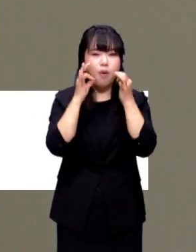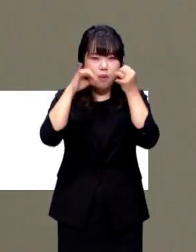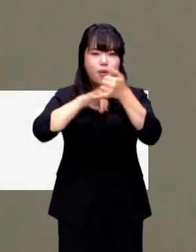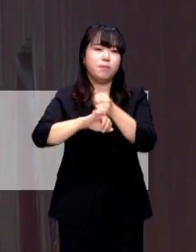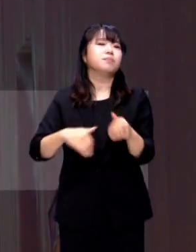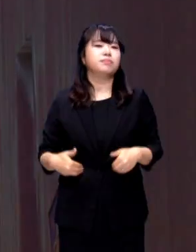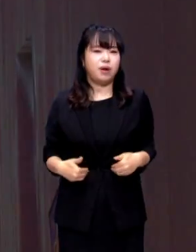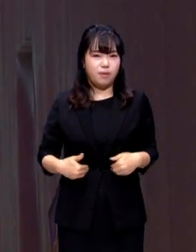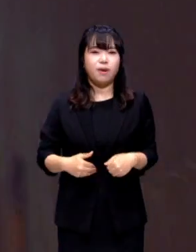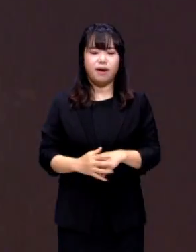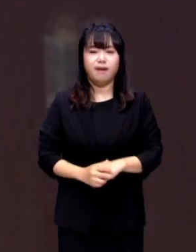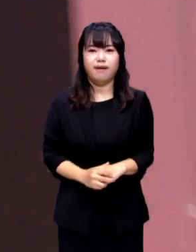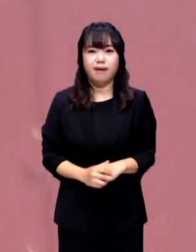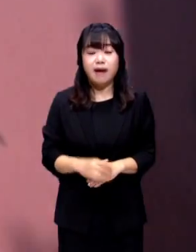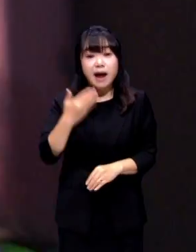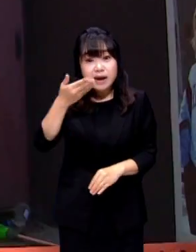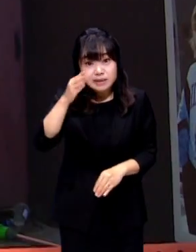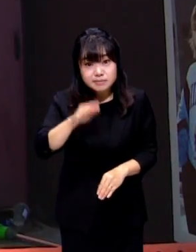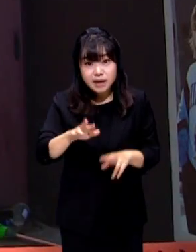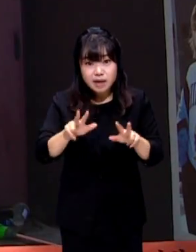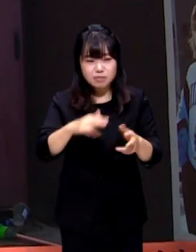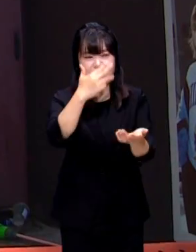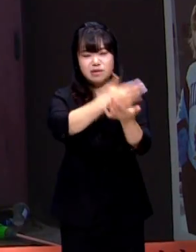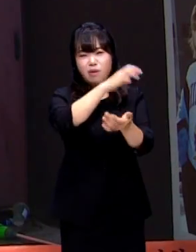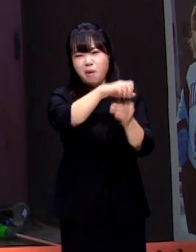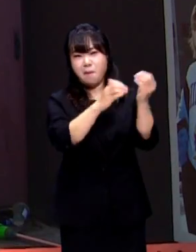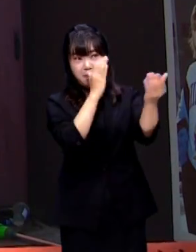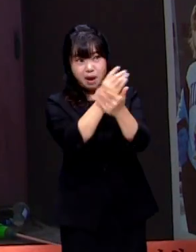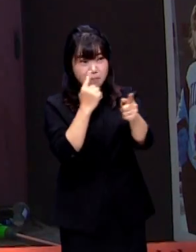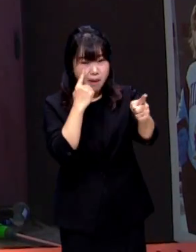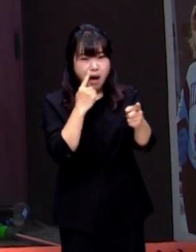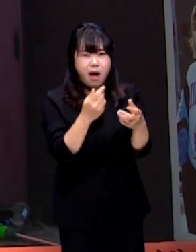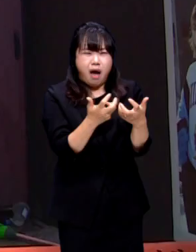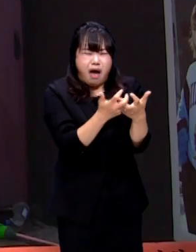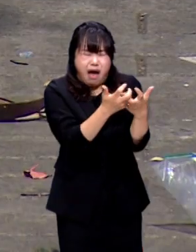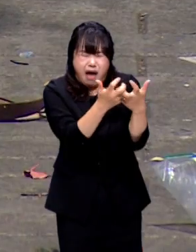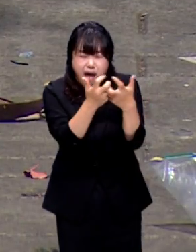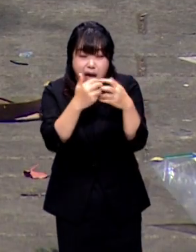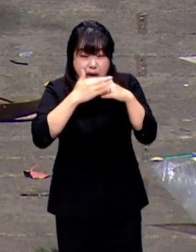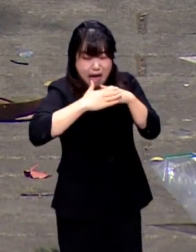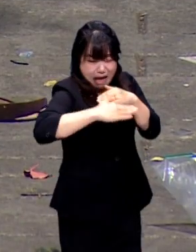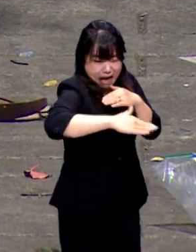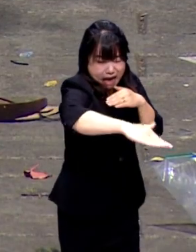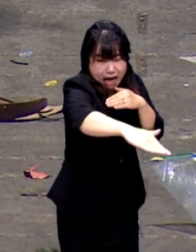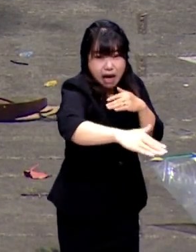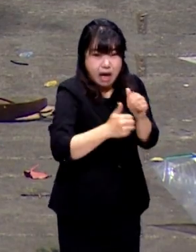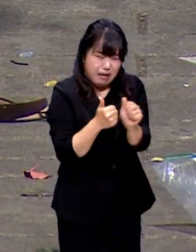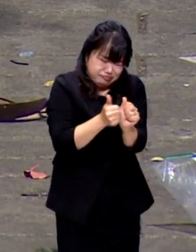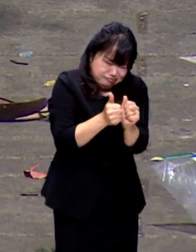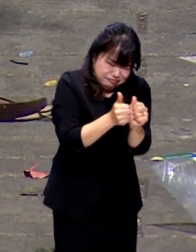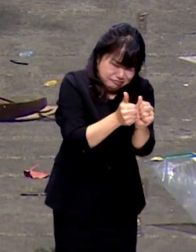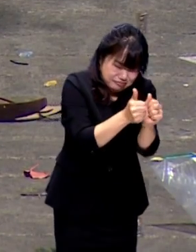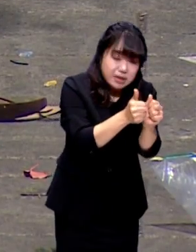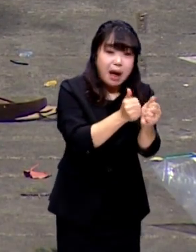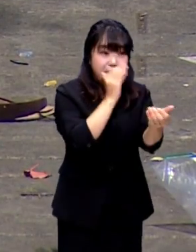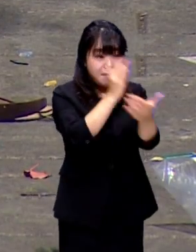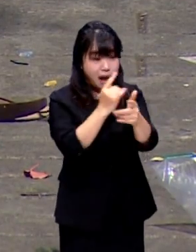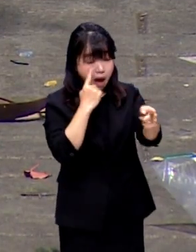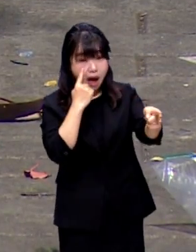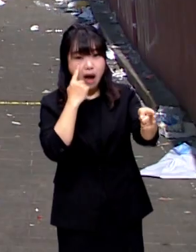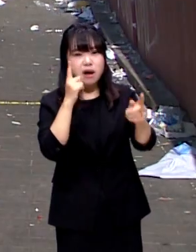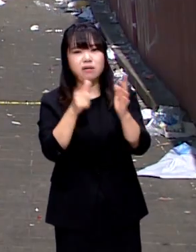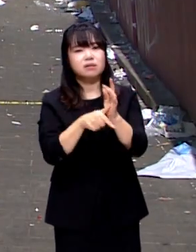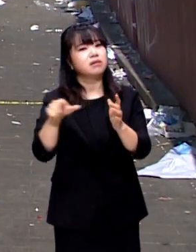중요하겠습니다. 하지만 이번 이태원 참사처럼 좁은 경사로에 수백 명의 사람들이 밀려오는 상황에선